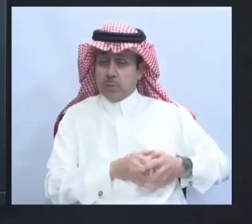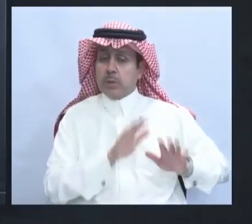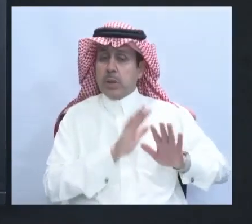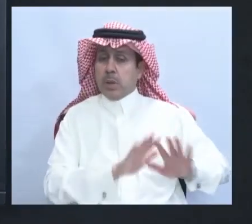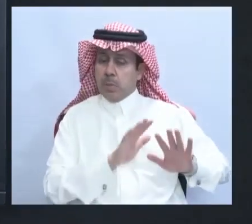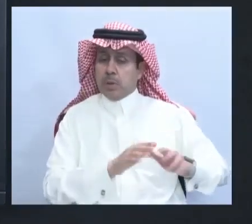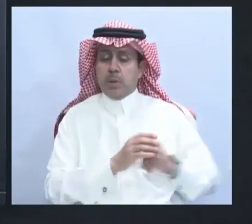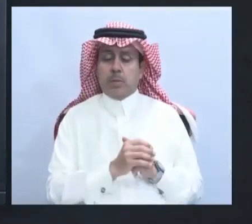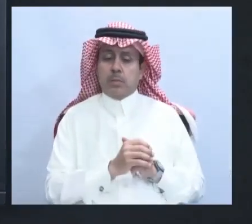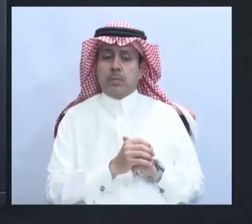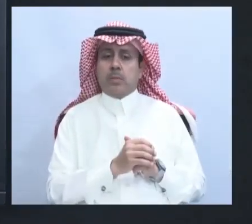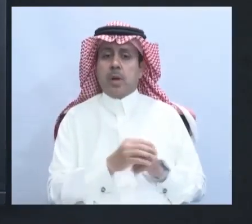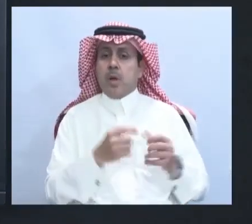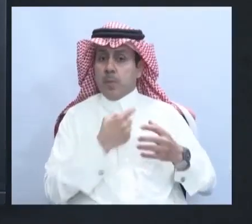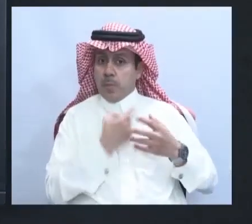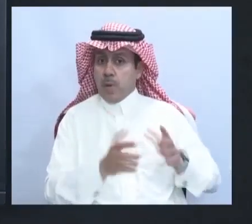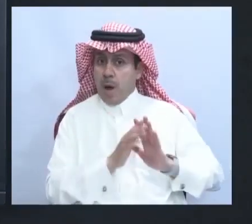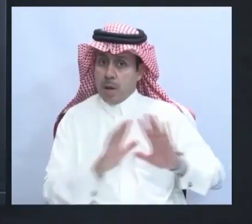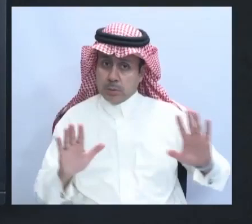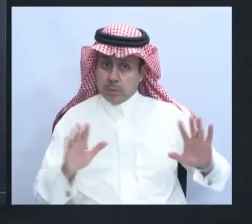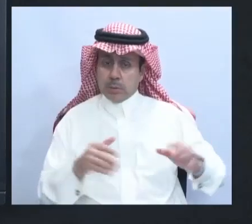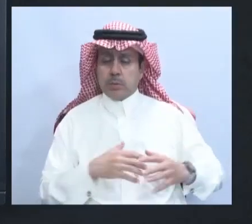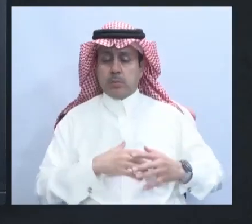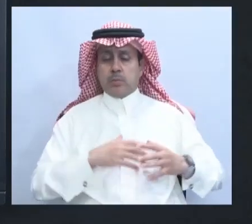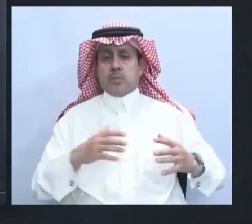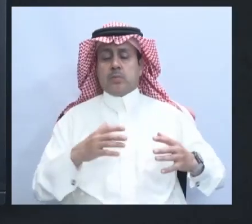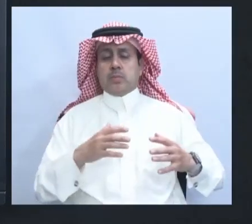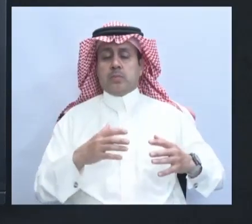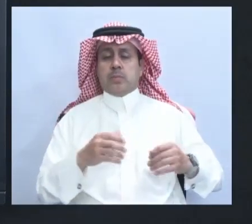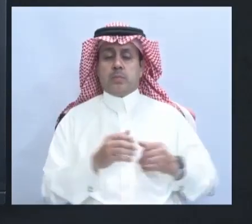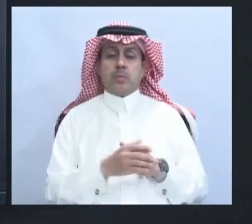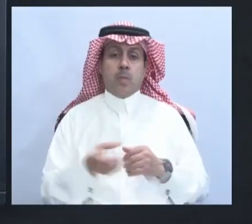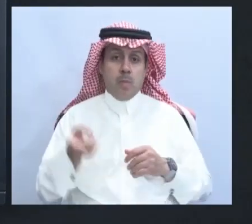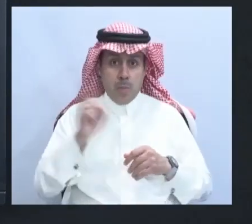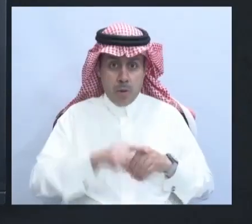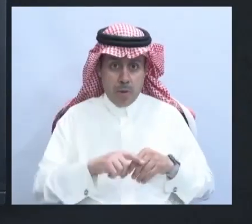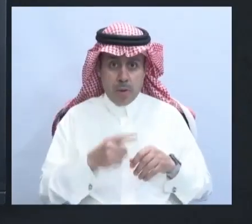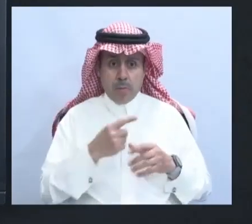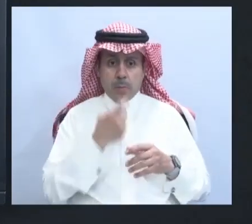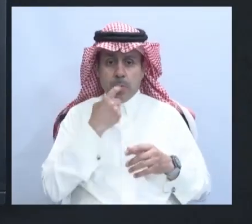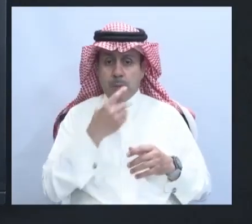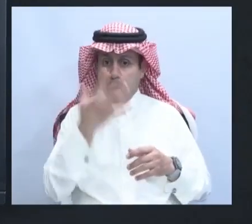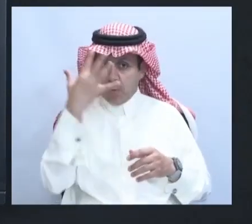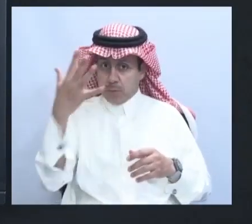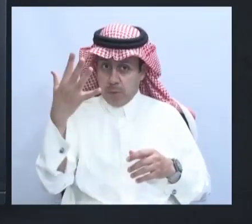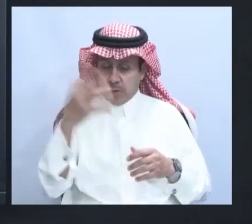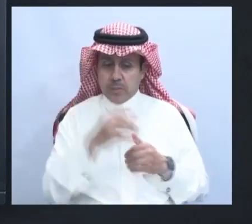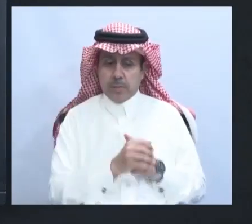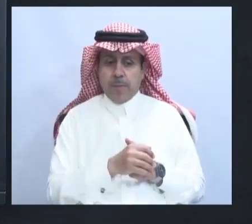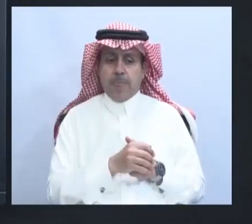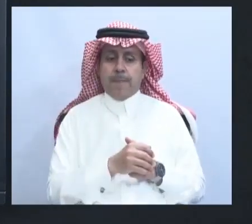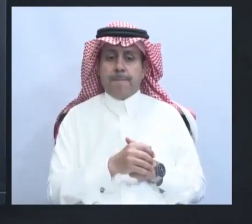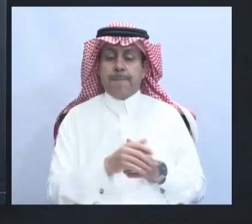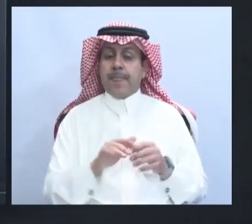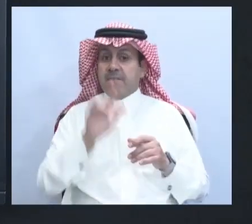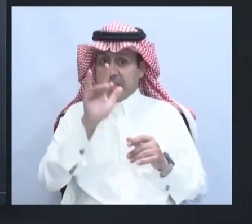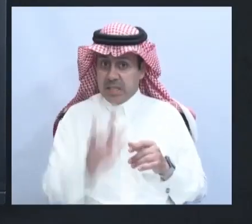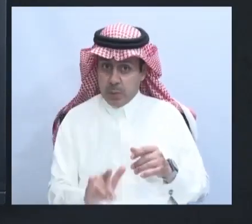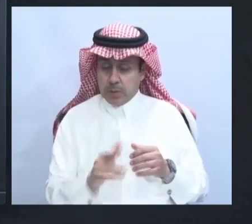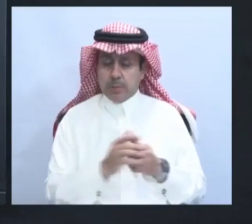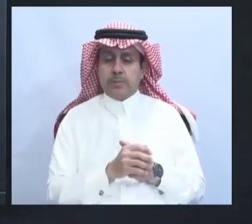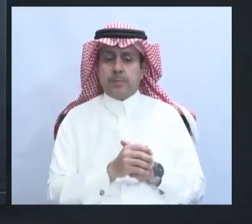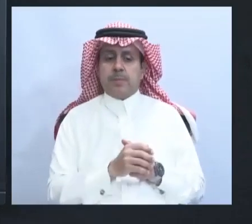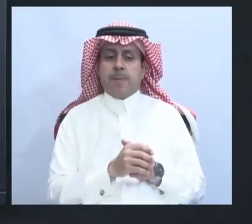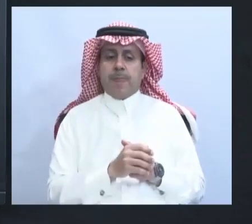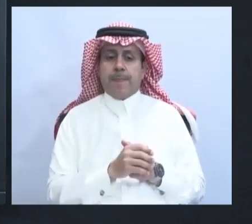باختياره هذه رضعه فاذا اقمه وارتضى منه ثم تركه خمس مرات في جلسه واحده